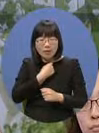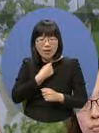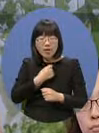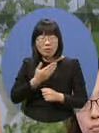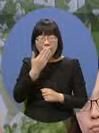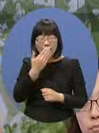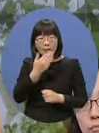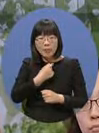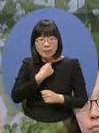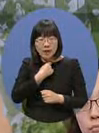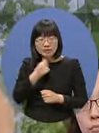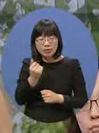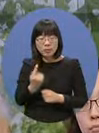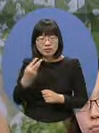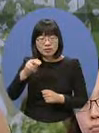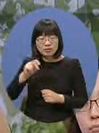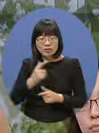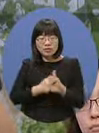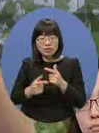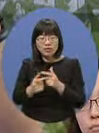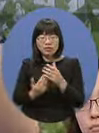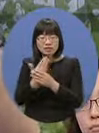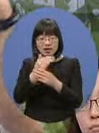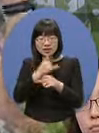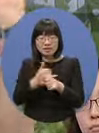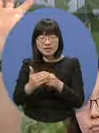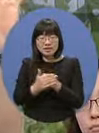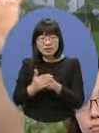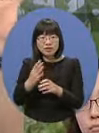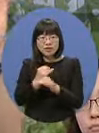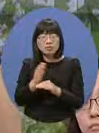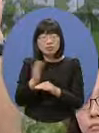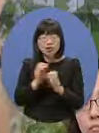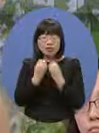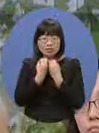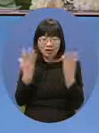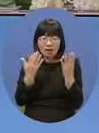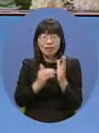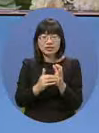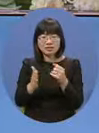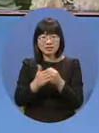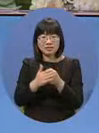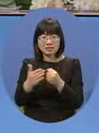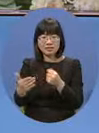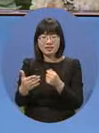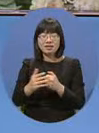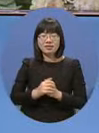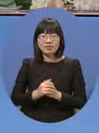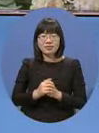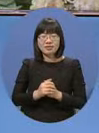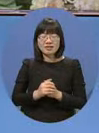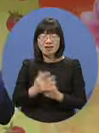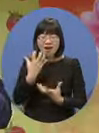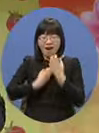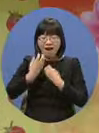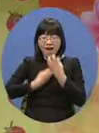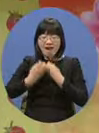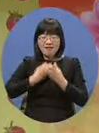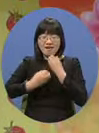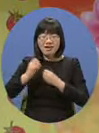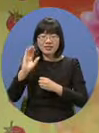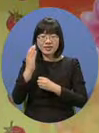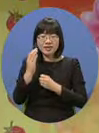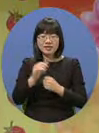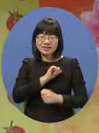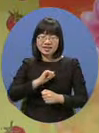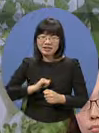먹고 싶어하는 호르몬이 더 많이 분비되기 때문에 요요감. 네, 언제부터는 터지거든요. 언젠가는. 네, 그래서 폭식을 사실, 하게 되는 네, 폭식을. 그래서 일단